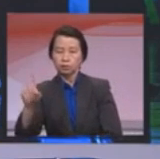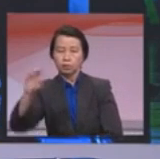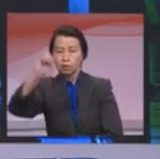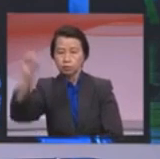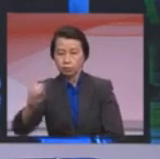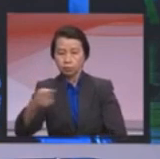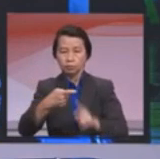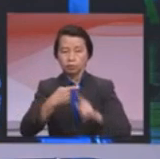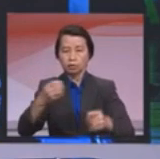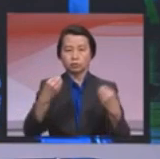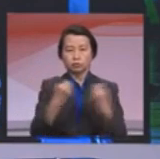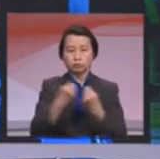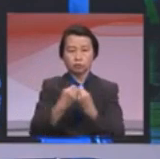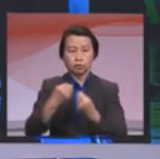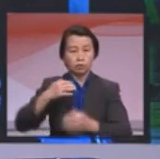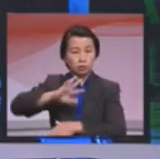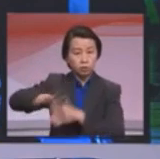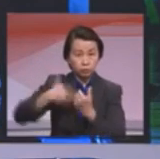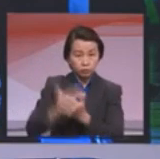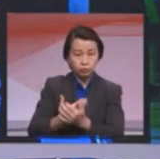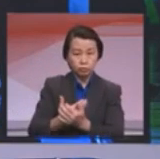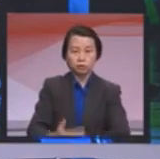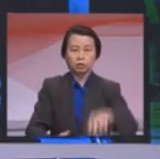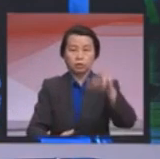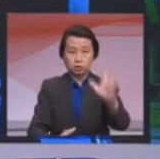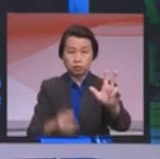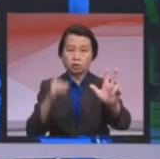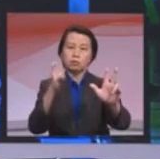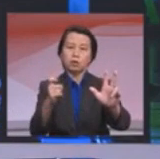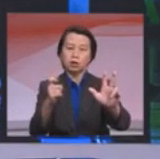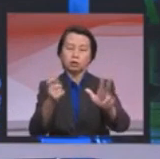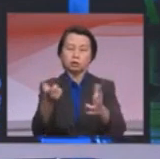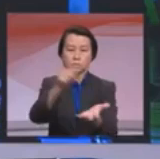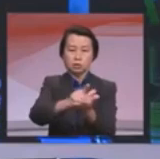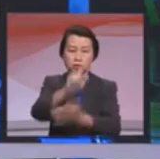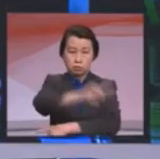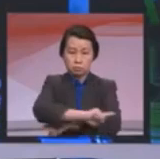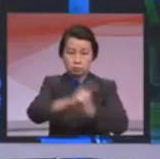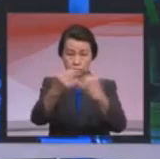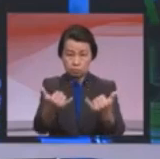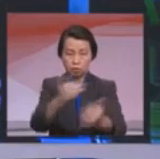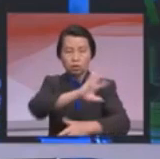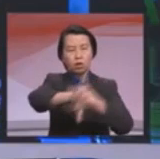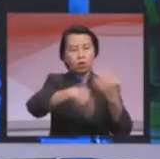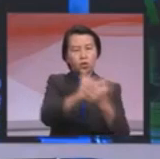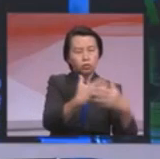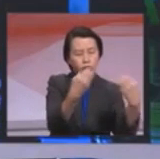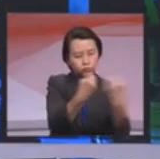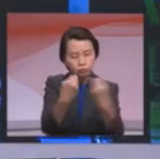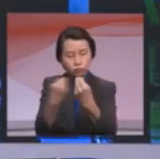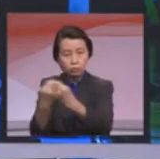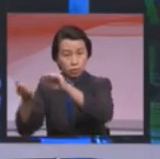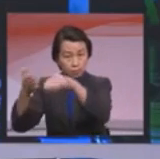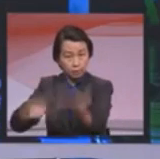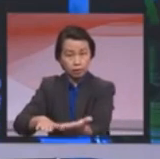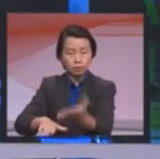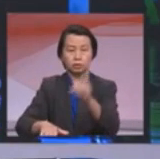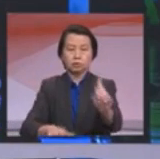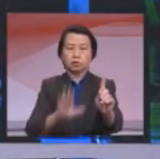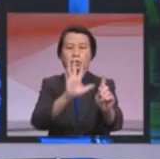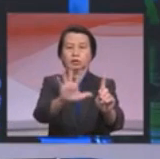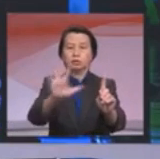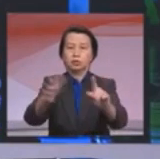71.41% daripada jumlah keseluruhannya. 3 kes kematian turut dilaporkan hari ini menjadikan jumlah